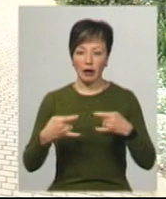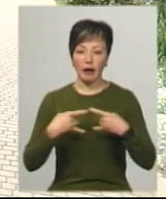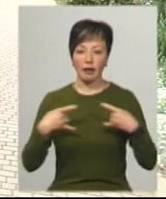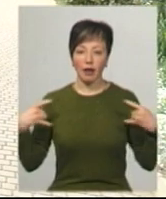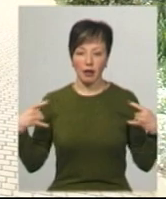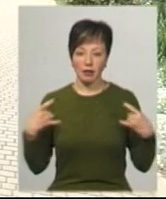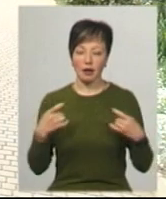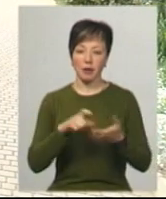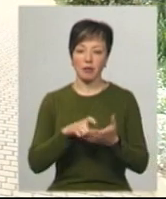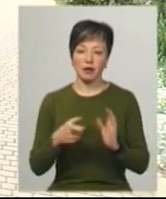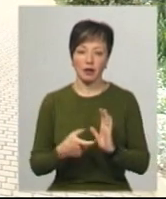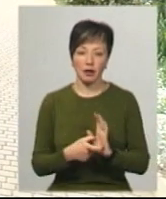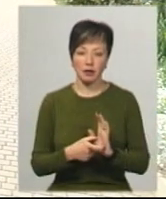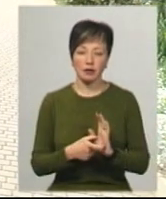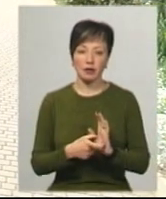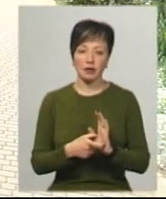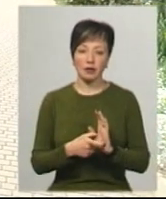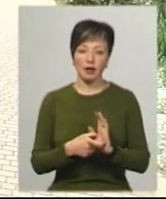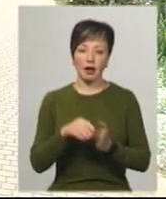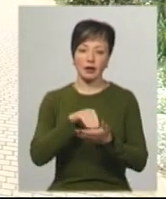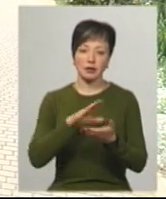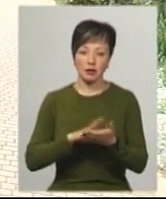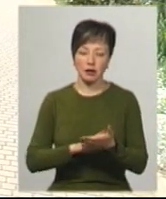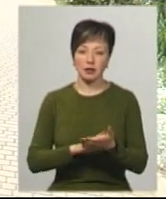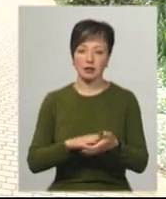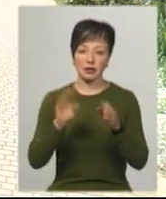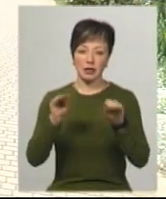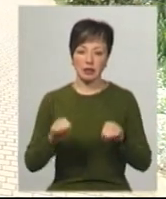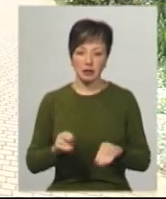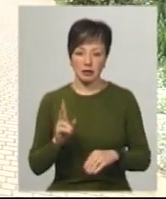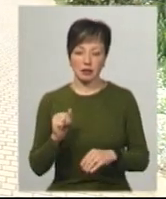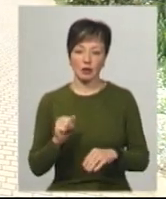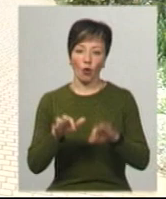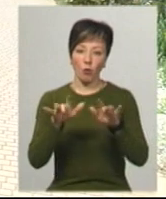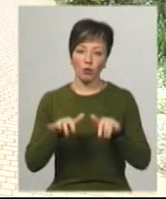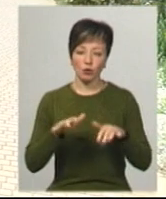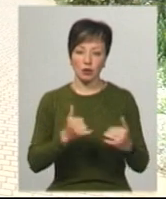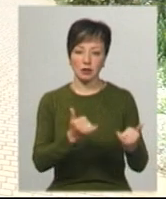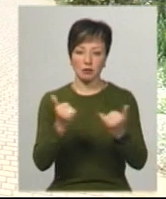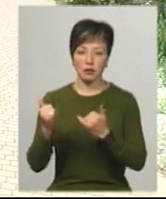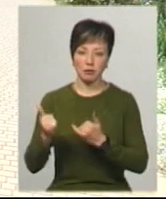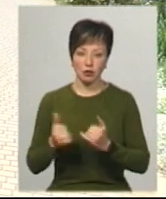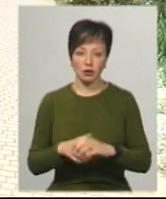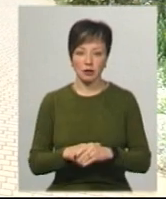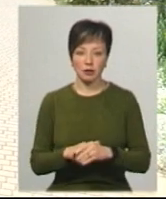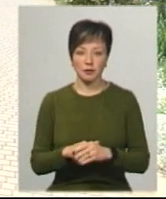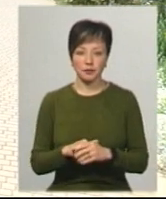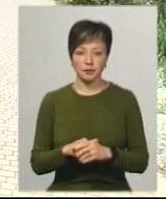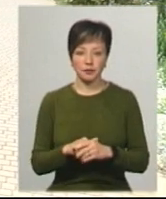рентген-кабінет, два рентген-кабінета, регістратура, статистика, комп'ютерне забезпечення в